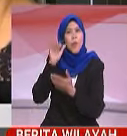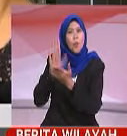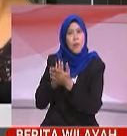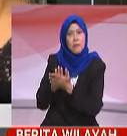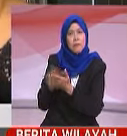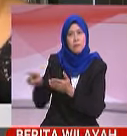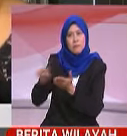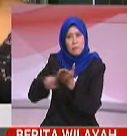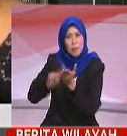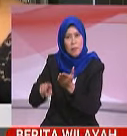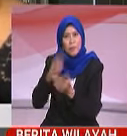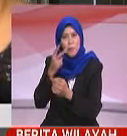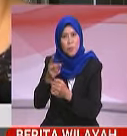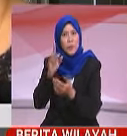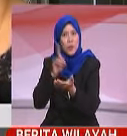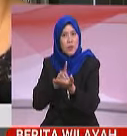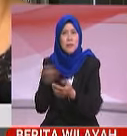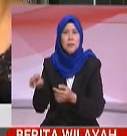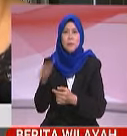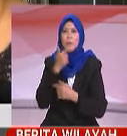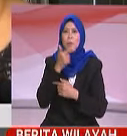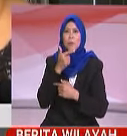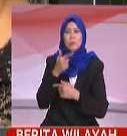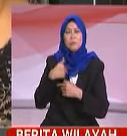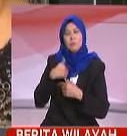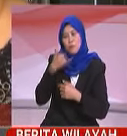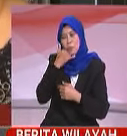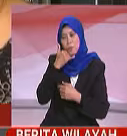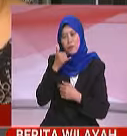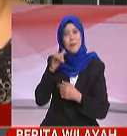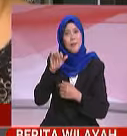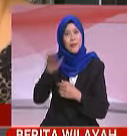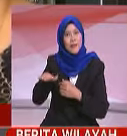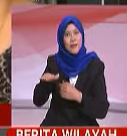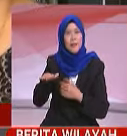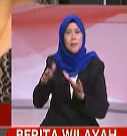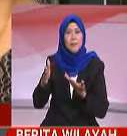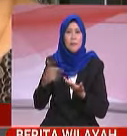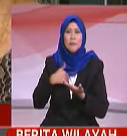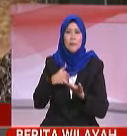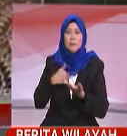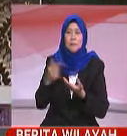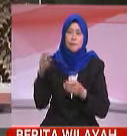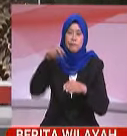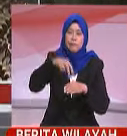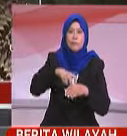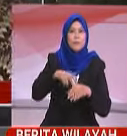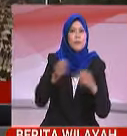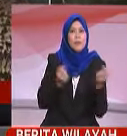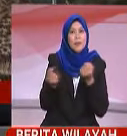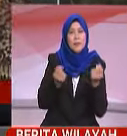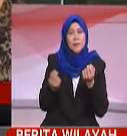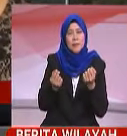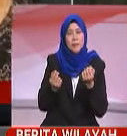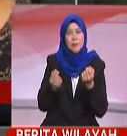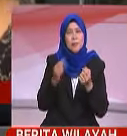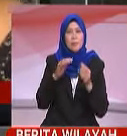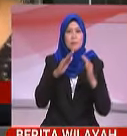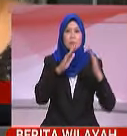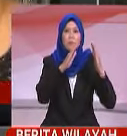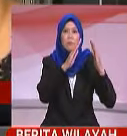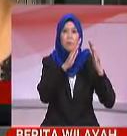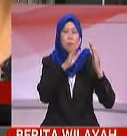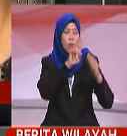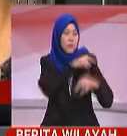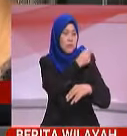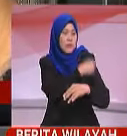diapit info dokter dia tidak mau selesai ya tadi pun Kasihan deh lo sang jenis sampel dan naik kereta sejak hrus masuk rumah sakit tidak boleh